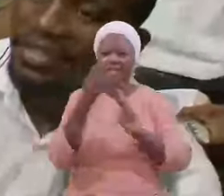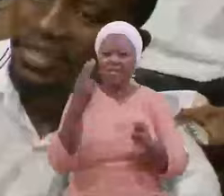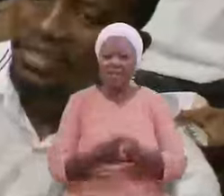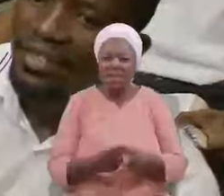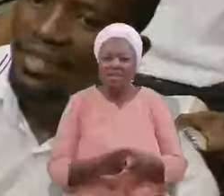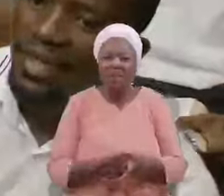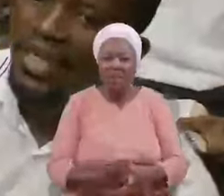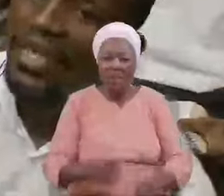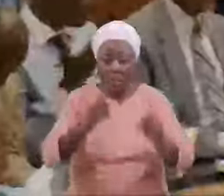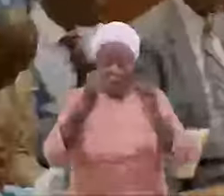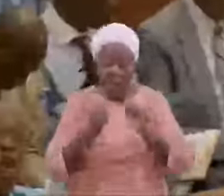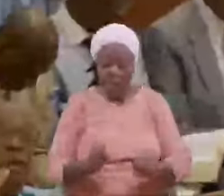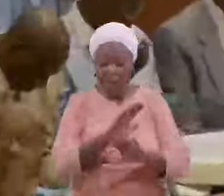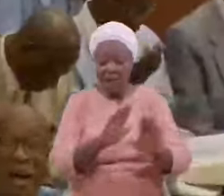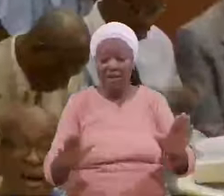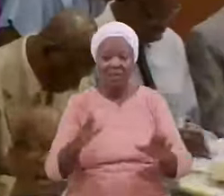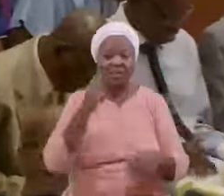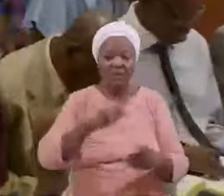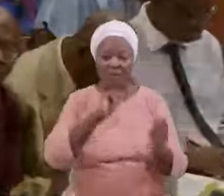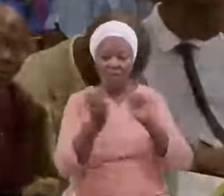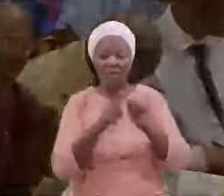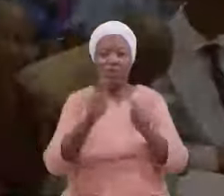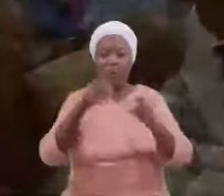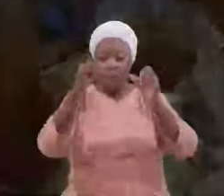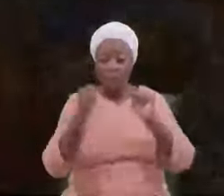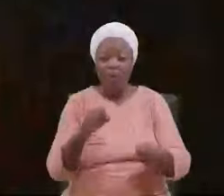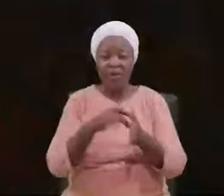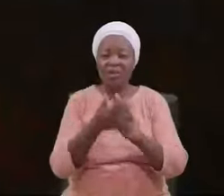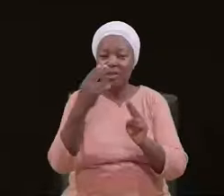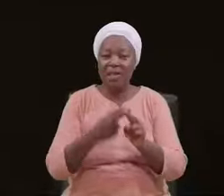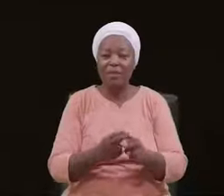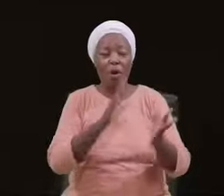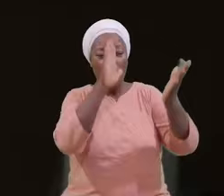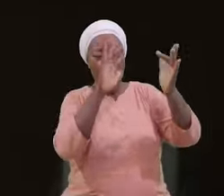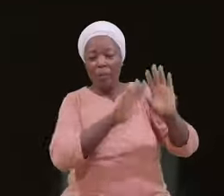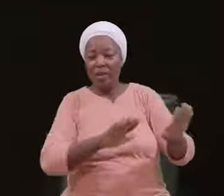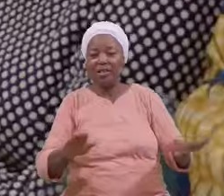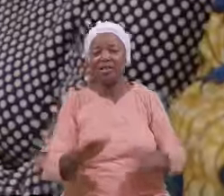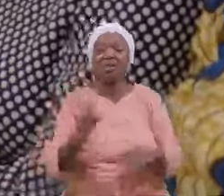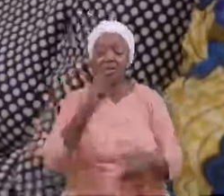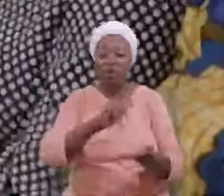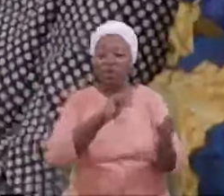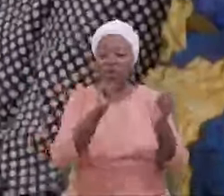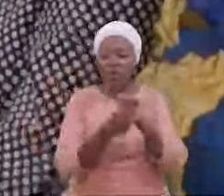transformer en puissance. Le désespoir va se transformer en espoir. Une nouvelle